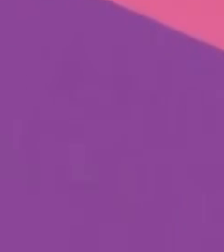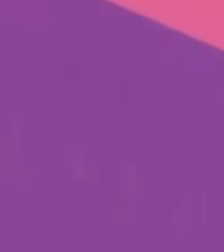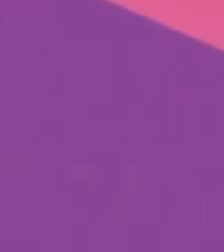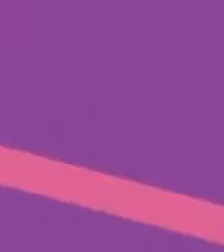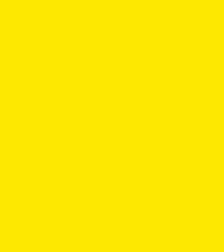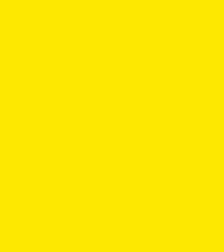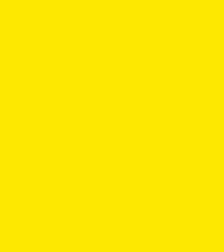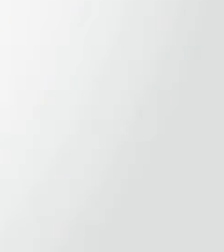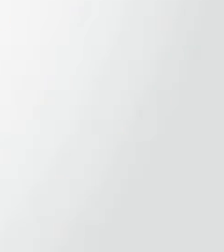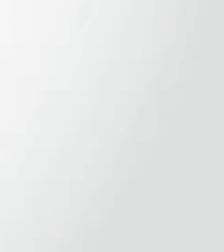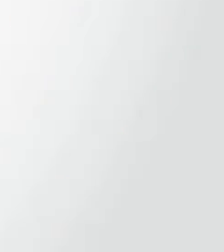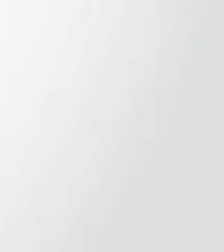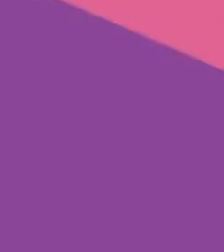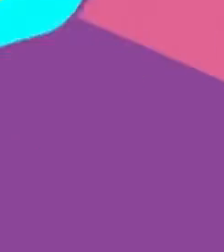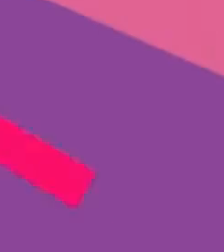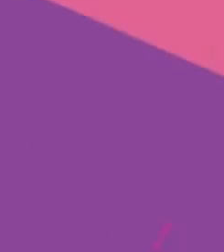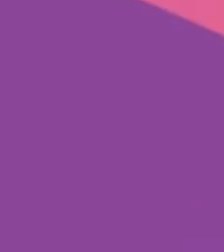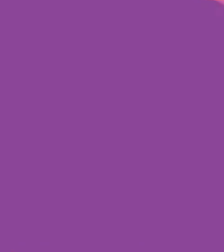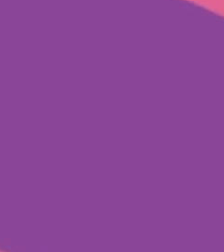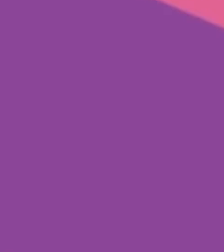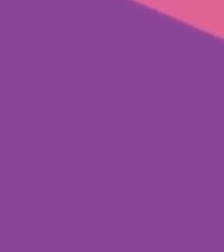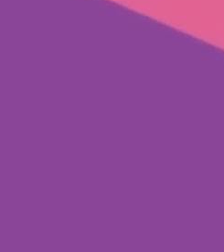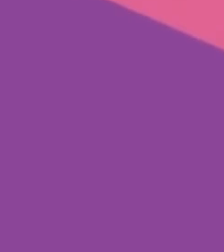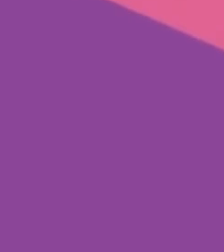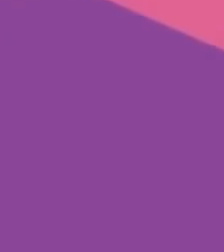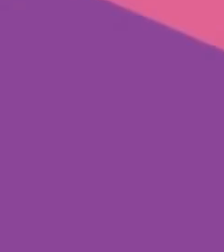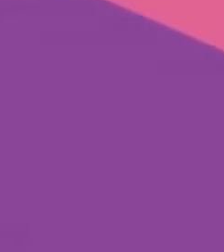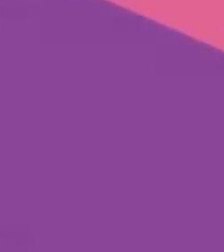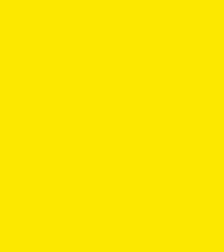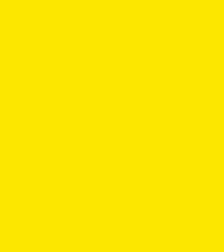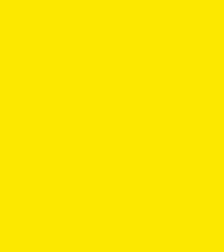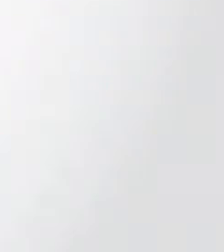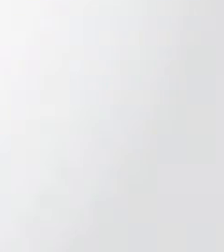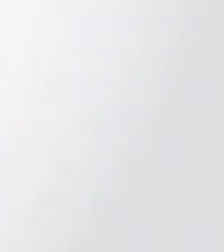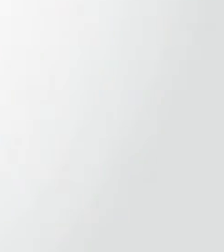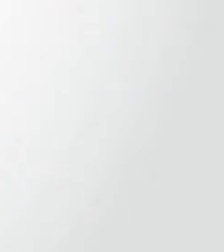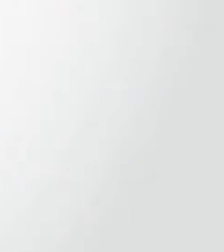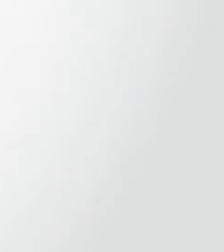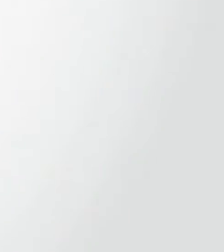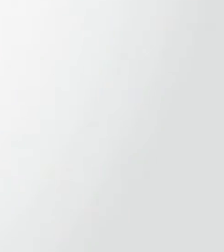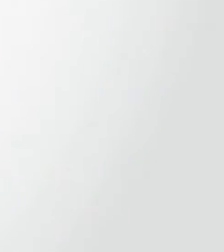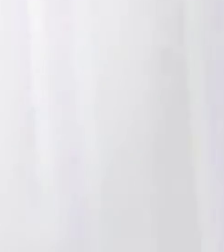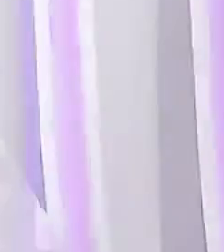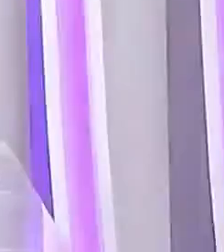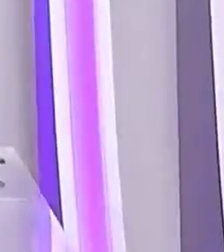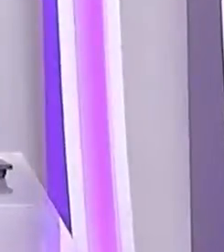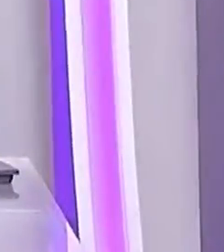Sidik TV kpsk Dedek gizi KPM